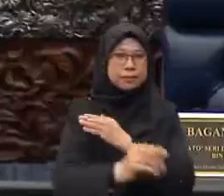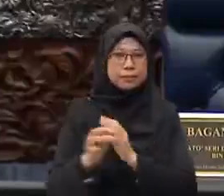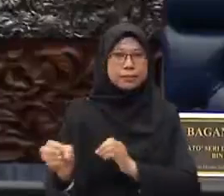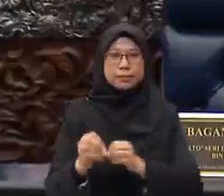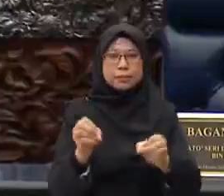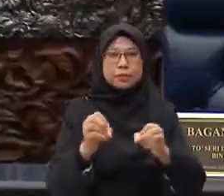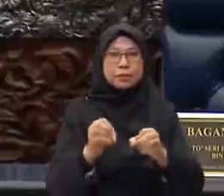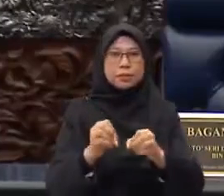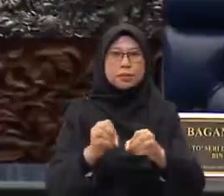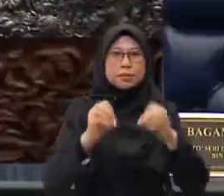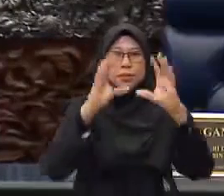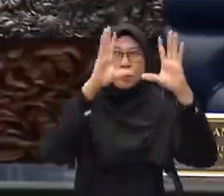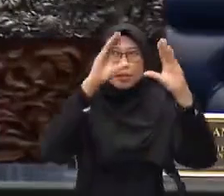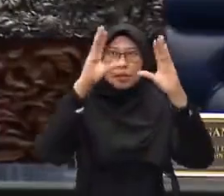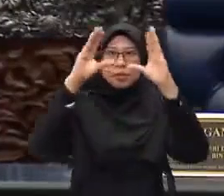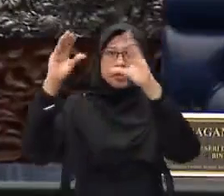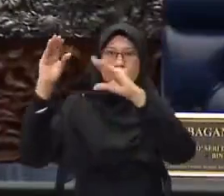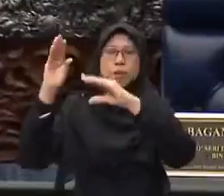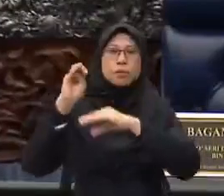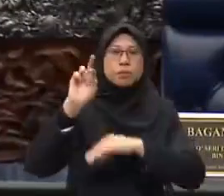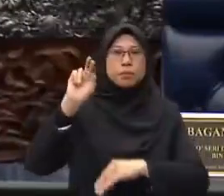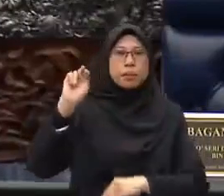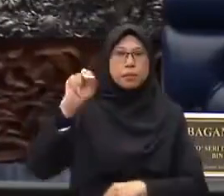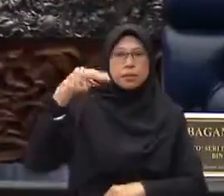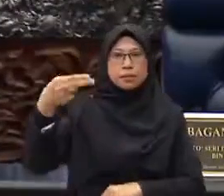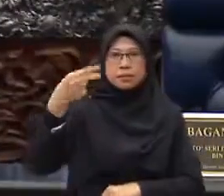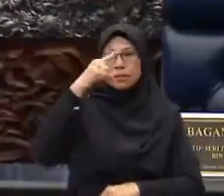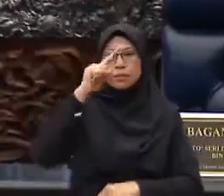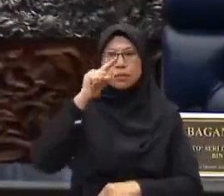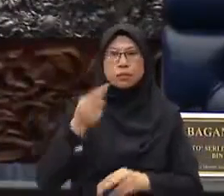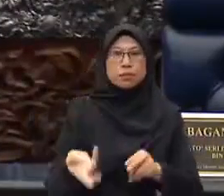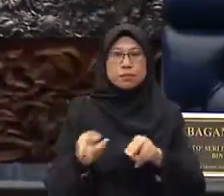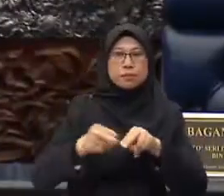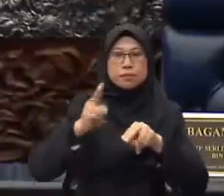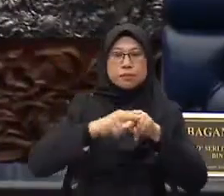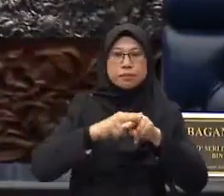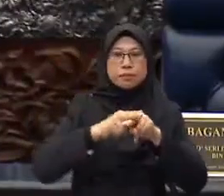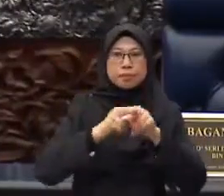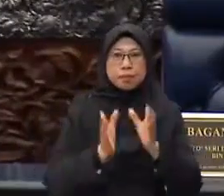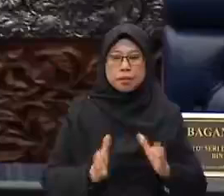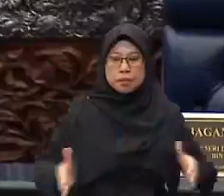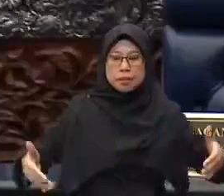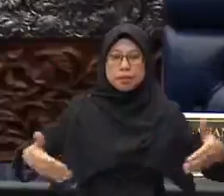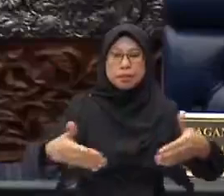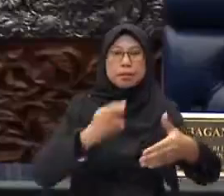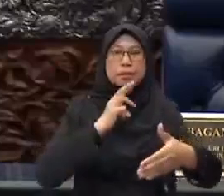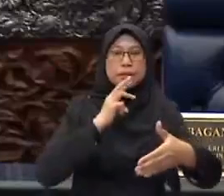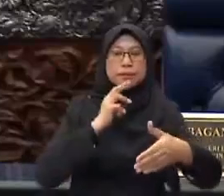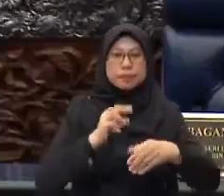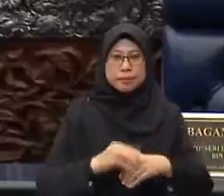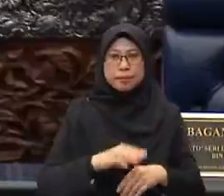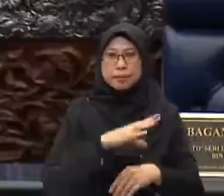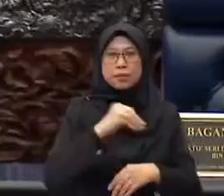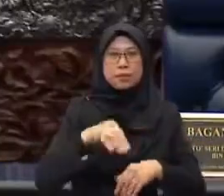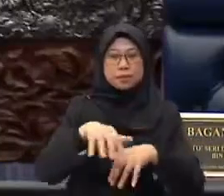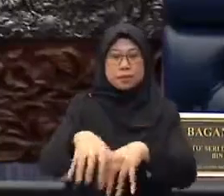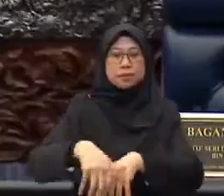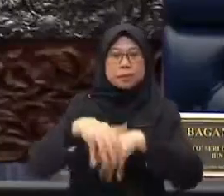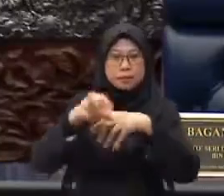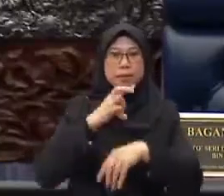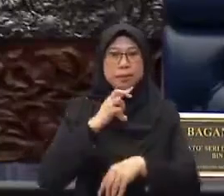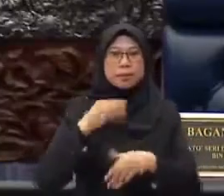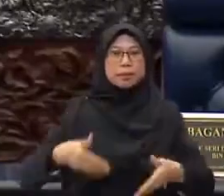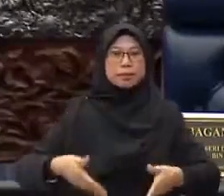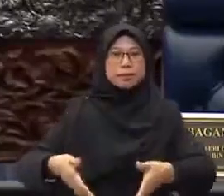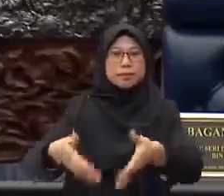pembenihan awan bertujuan untuk meningkatkan paras air di empangan dan pengairan pertanian span akan